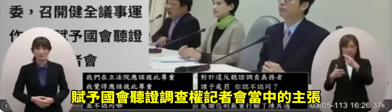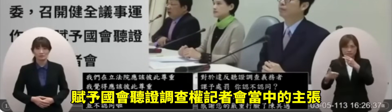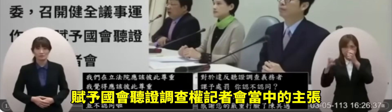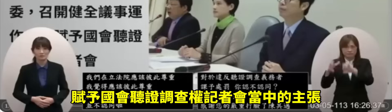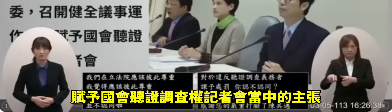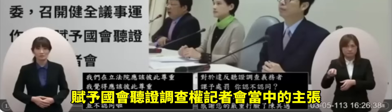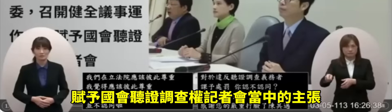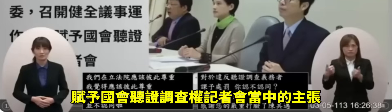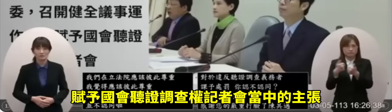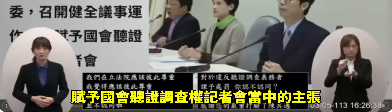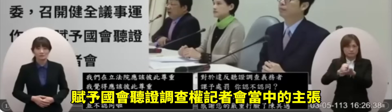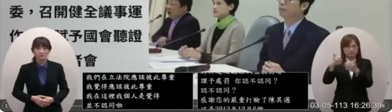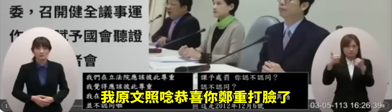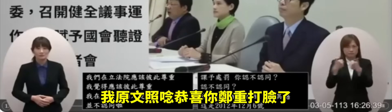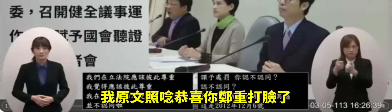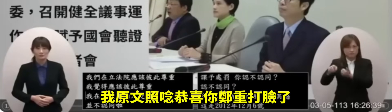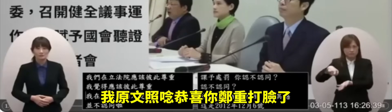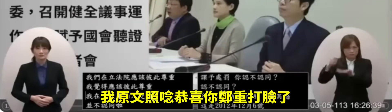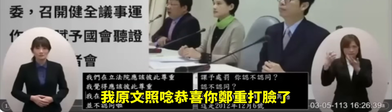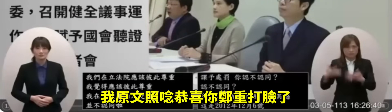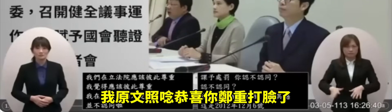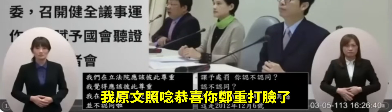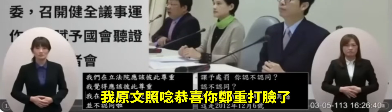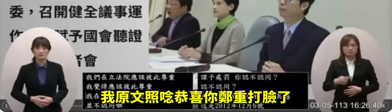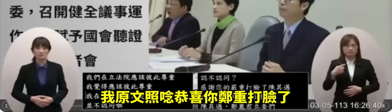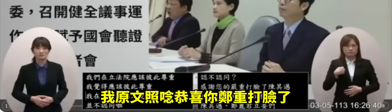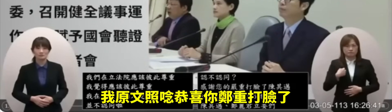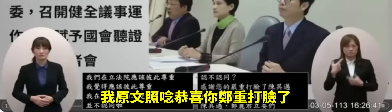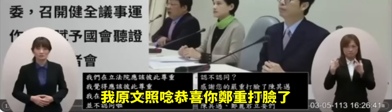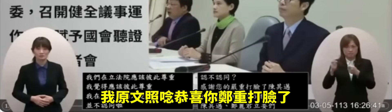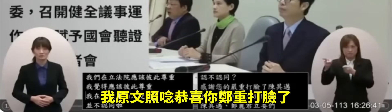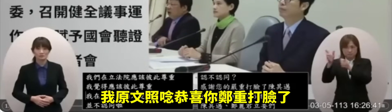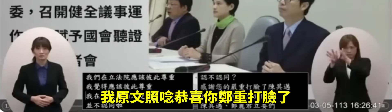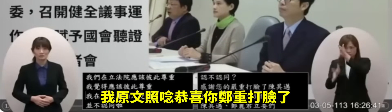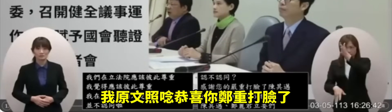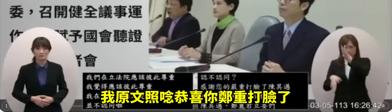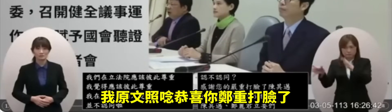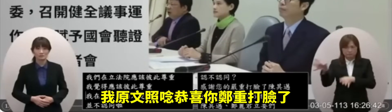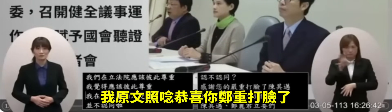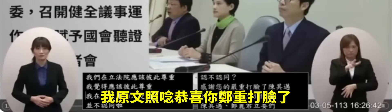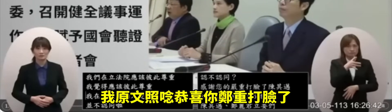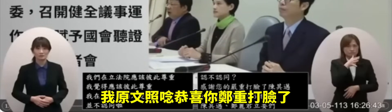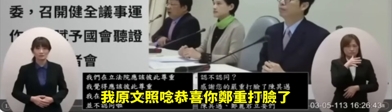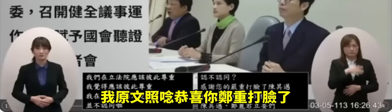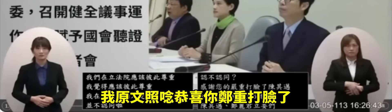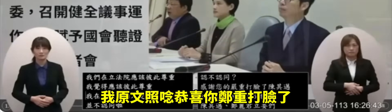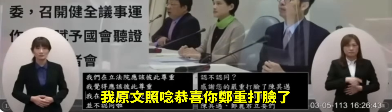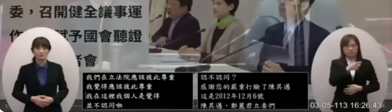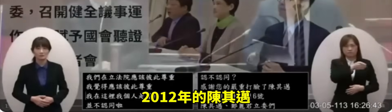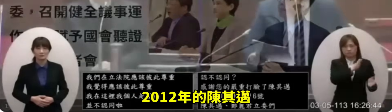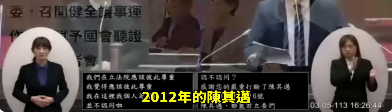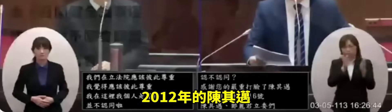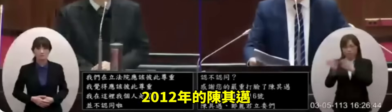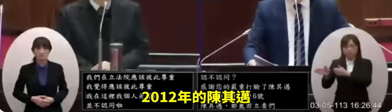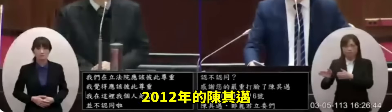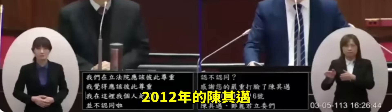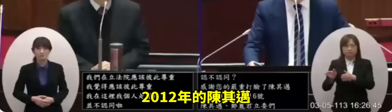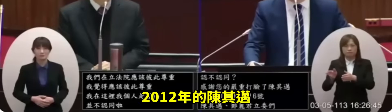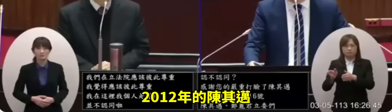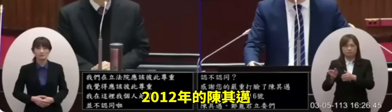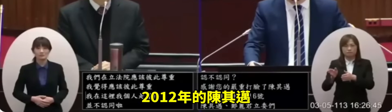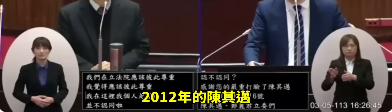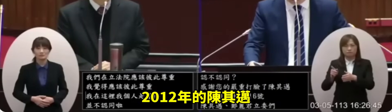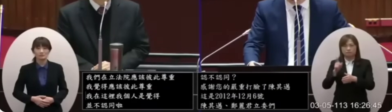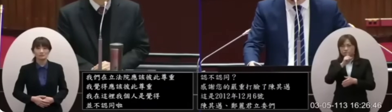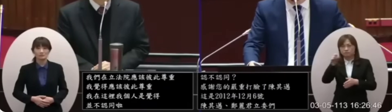查权记者会当中的主张。我原文照念，恭喜你郑重打脸了2012年的